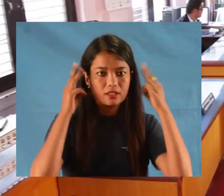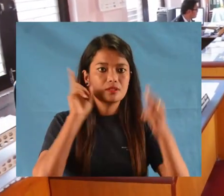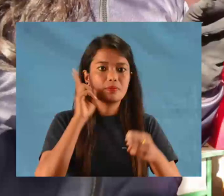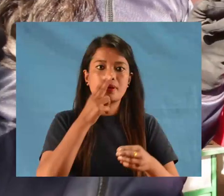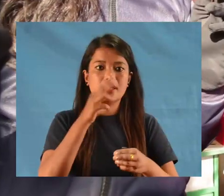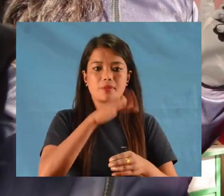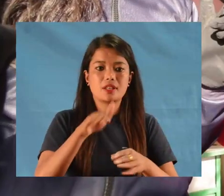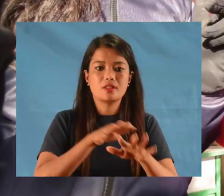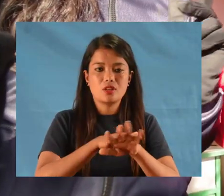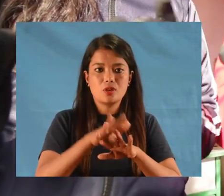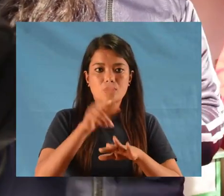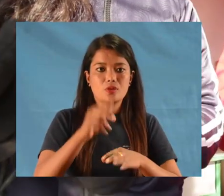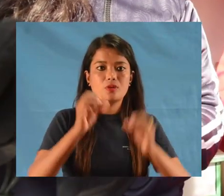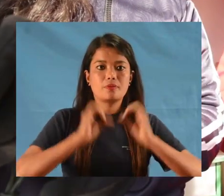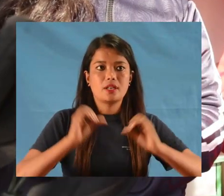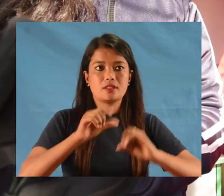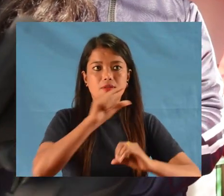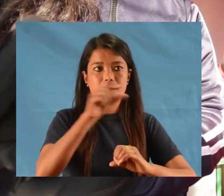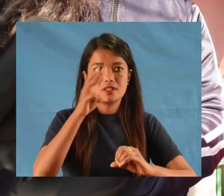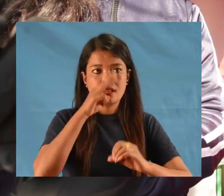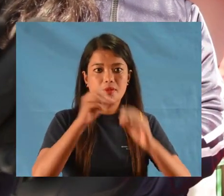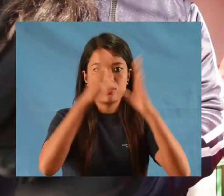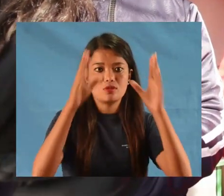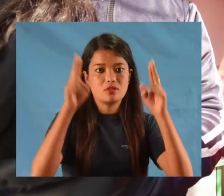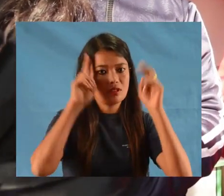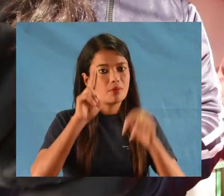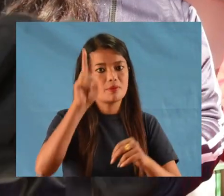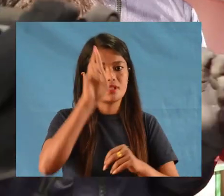बिशयमा उज्ज्वल भविश्य रहेको धारना बेक्त गर्शन.